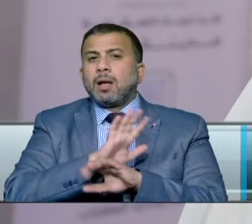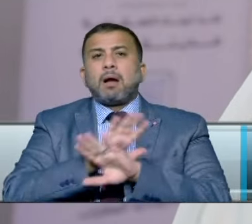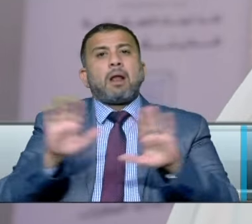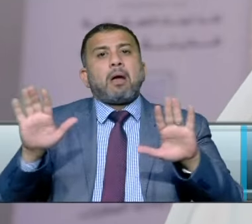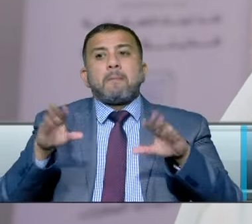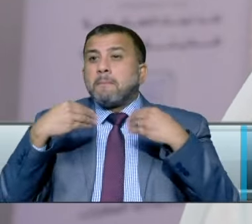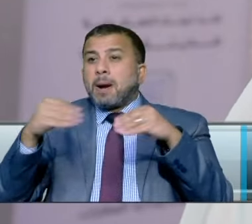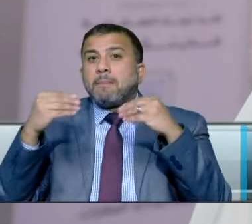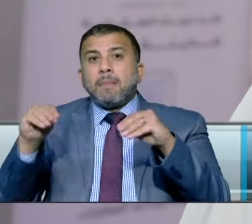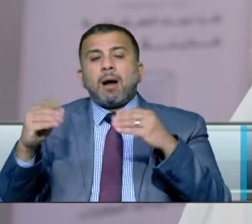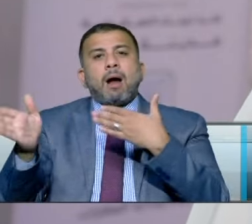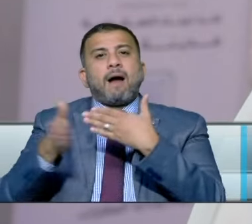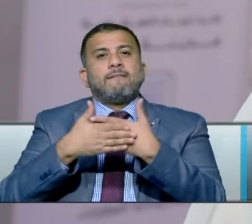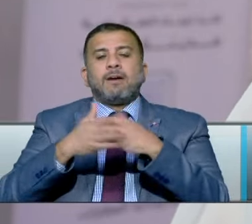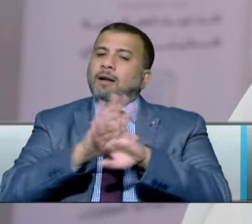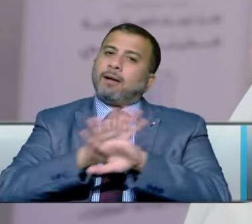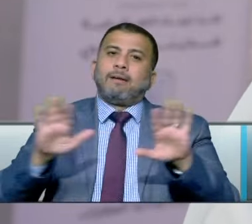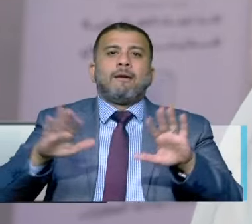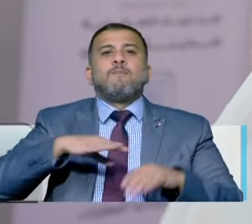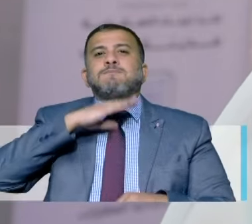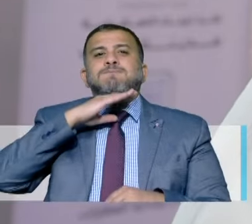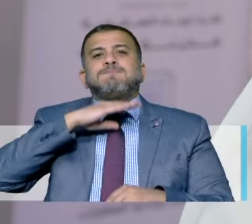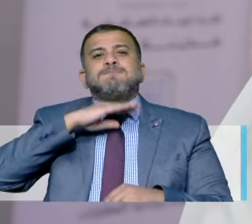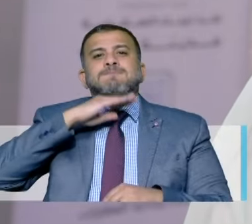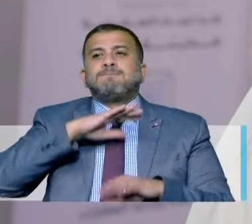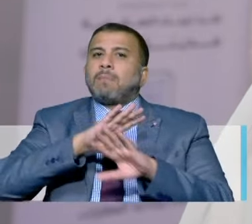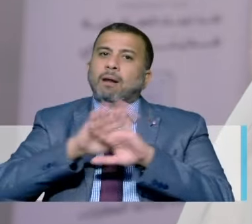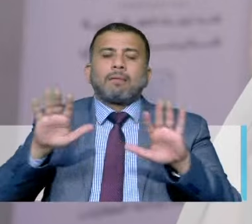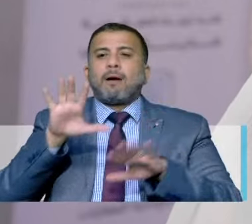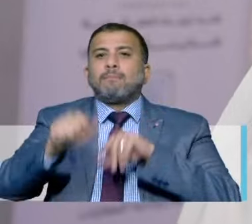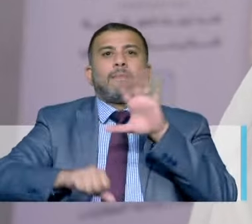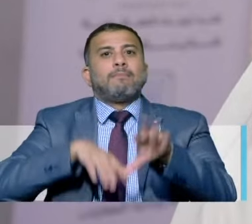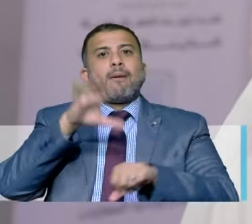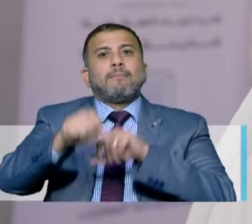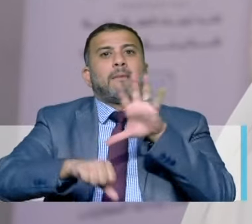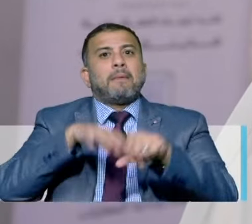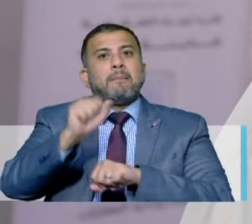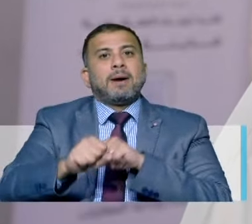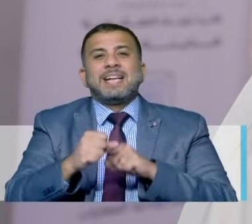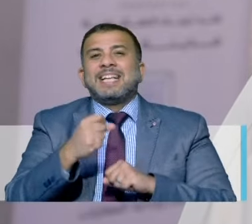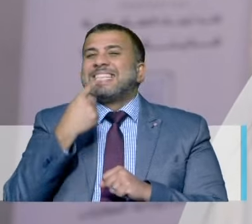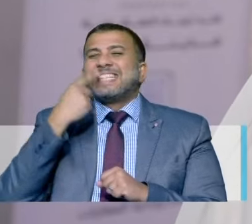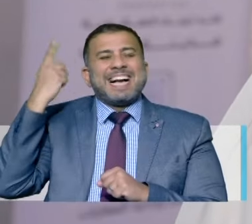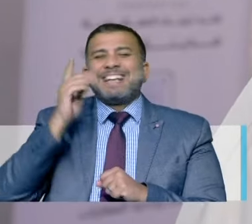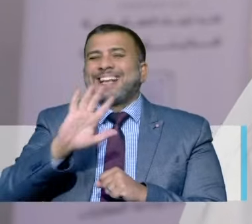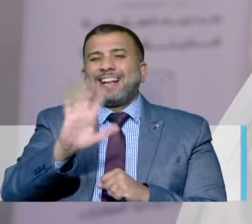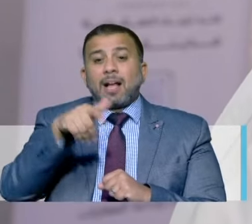الديلات، والمعرض كان السنة هاي كل سنة سبحان الله يعني أفضل عن السنوات الثانية،